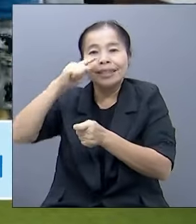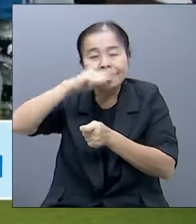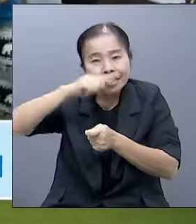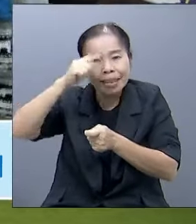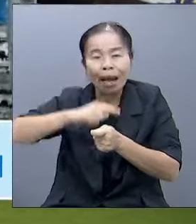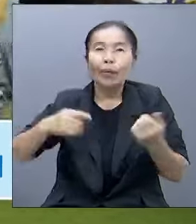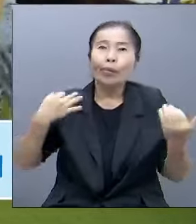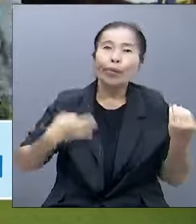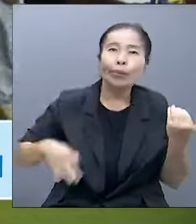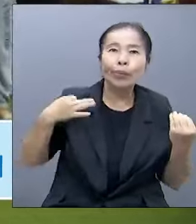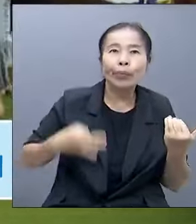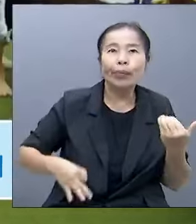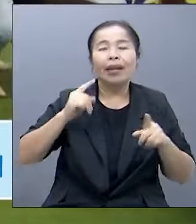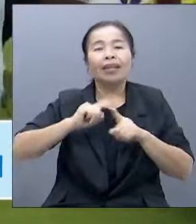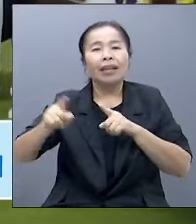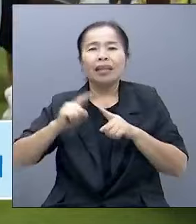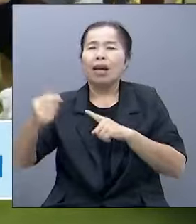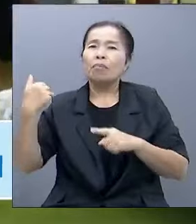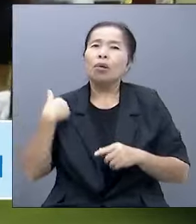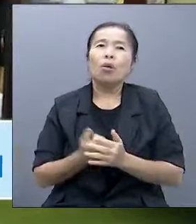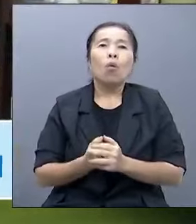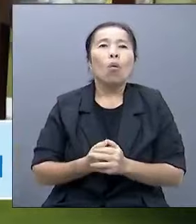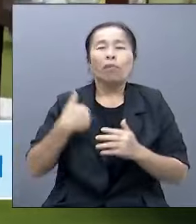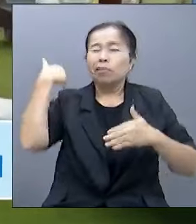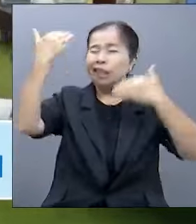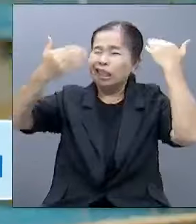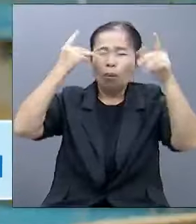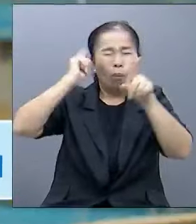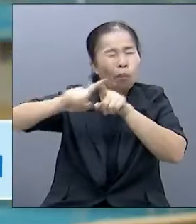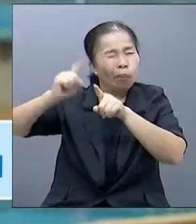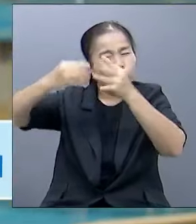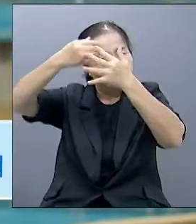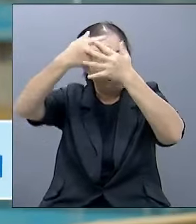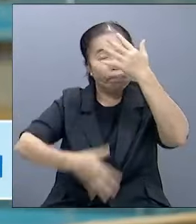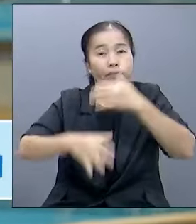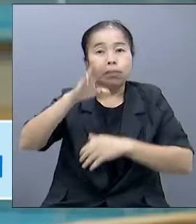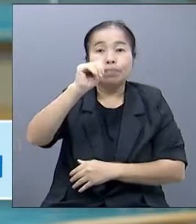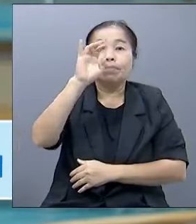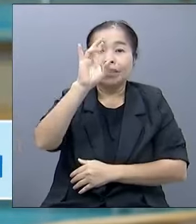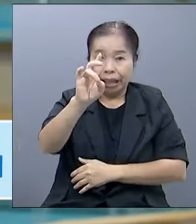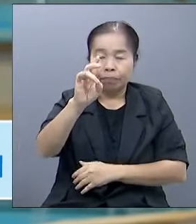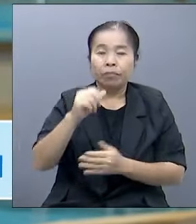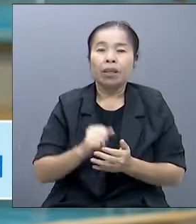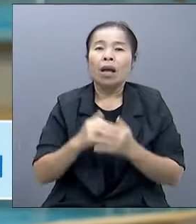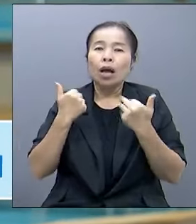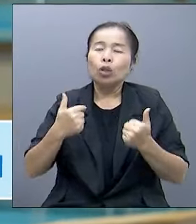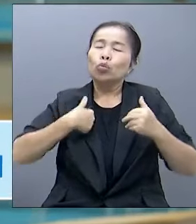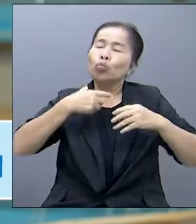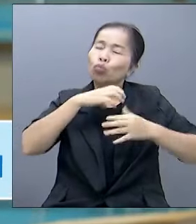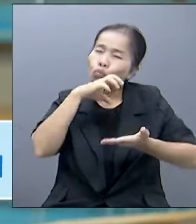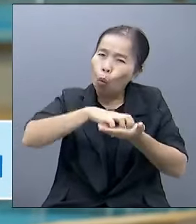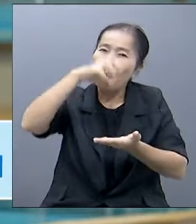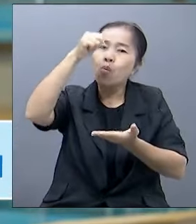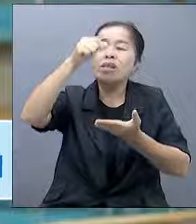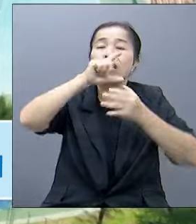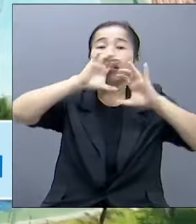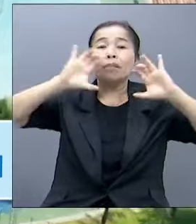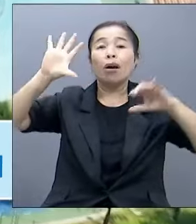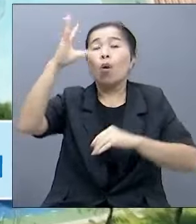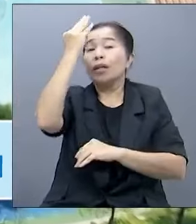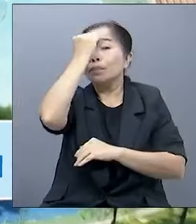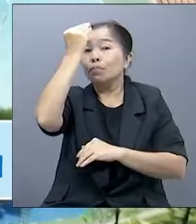มีกิจกรรมให้เลือกมากกว่า47กิจกรรมให้เรียนได้คือเราโชคดีที่เราได้รัฐบาลญี่ปุ่นออกแบบโครงสร้าง